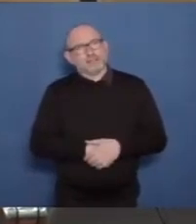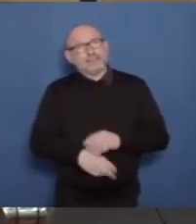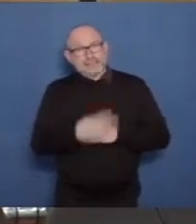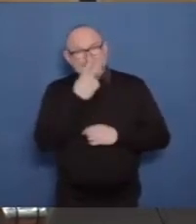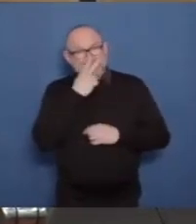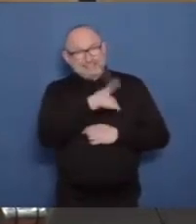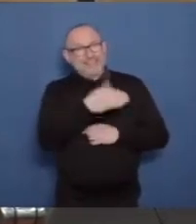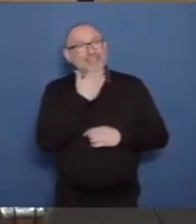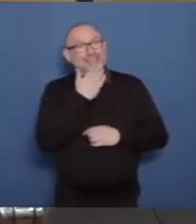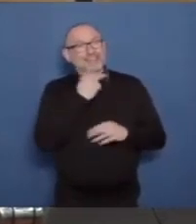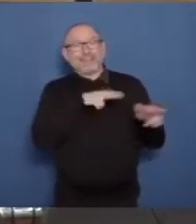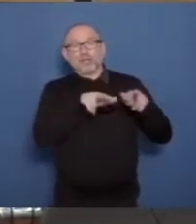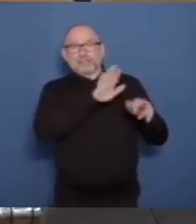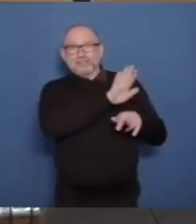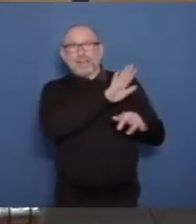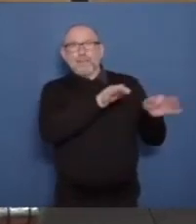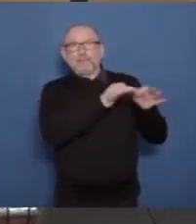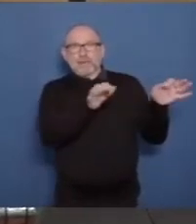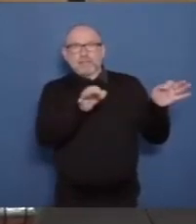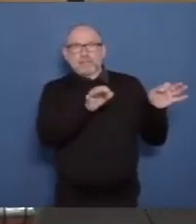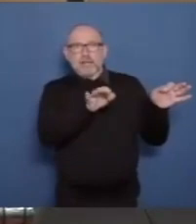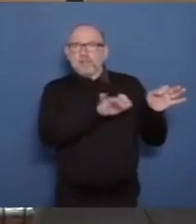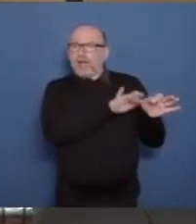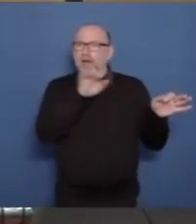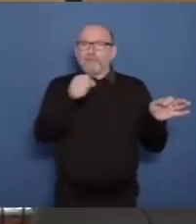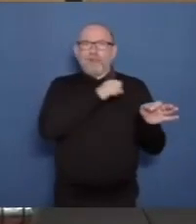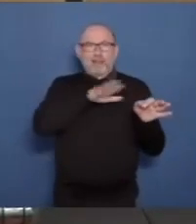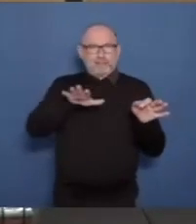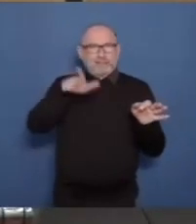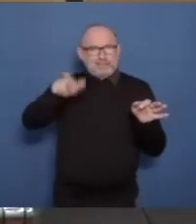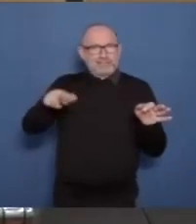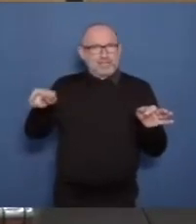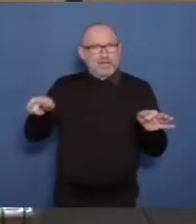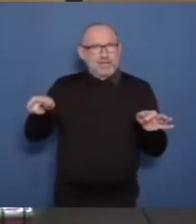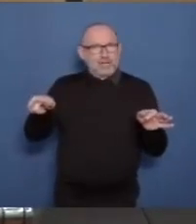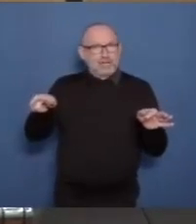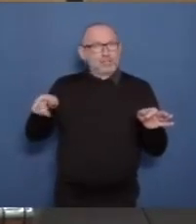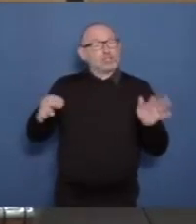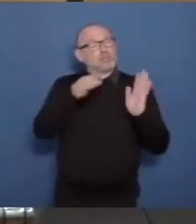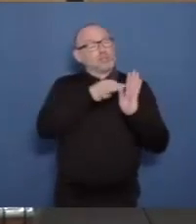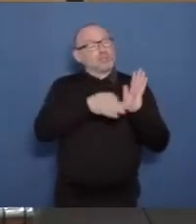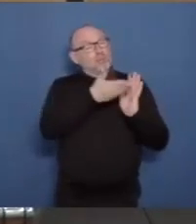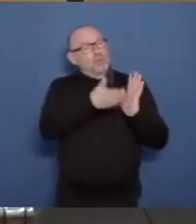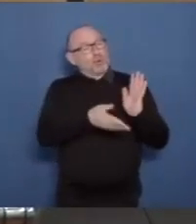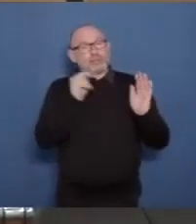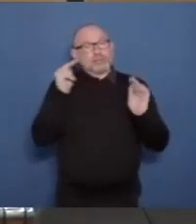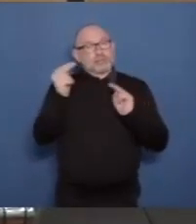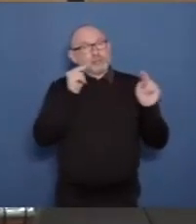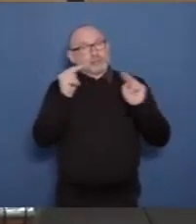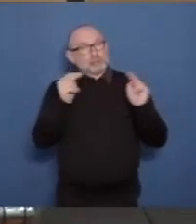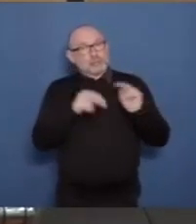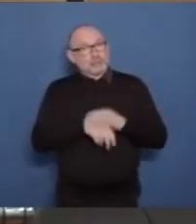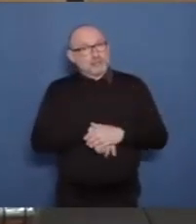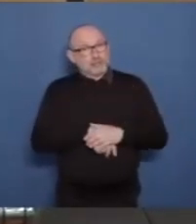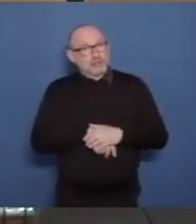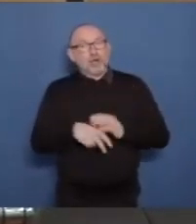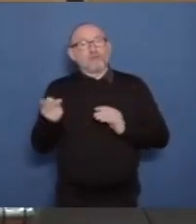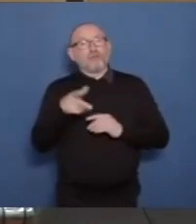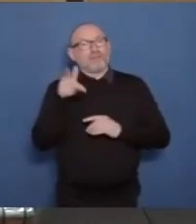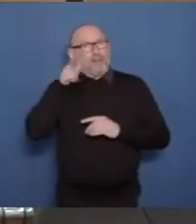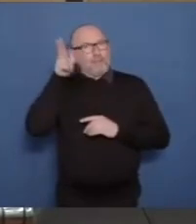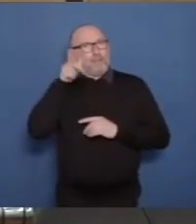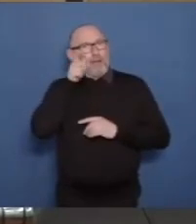der israelischen Regierung gegenüber Palästinensern Punkte, Aspekte, die diesen von beiden